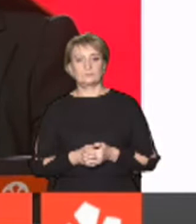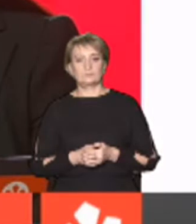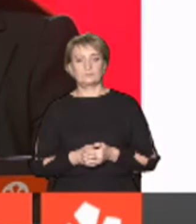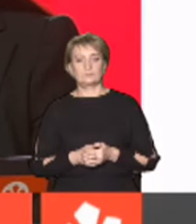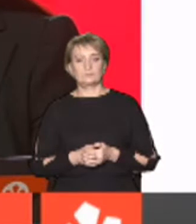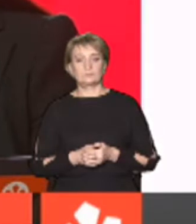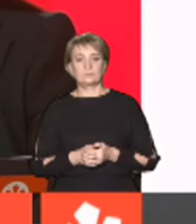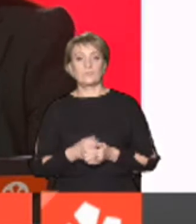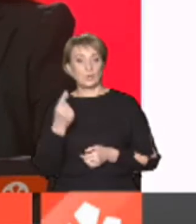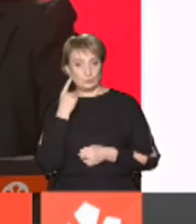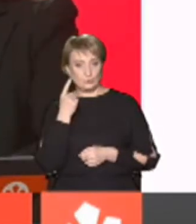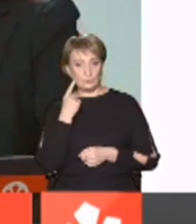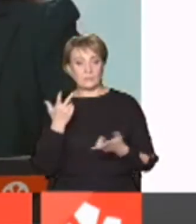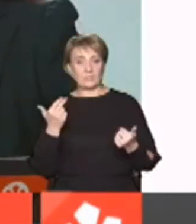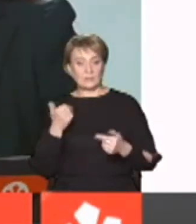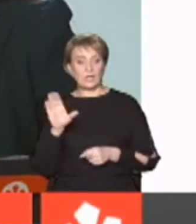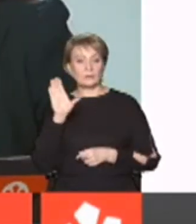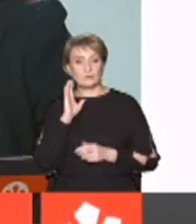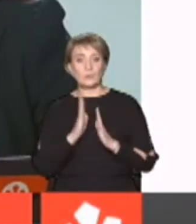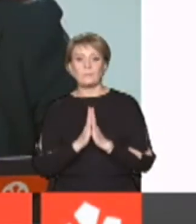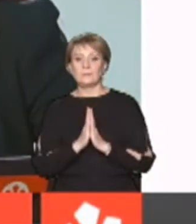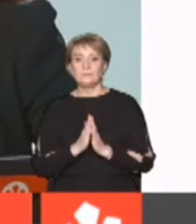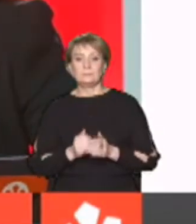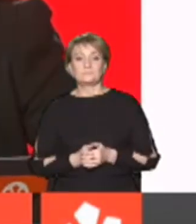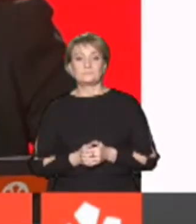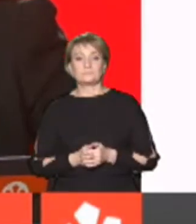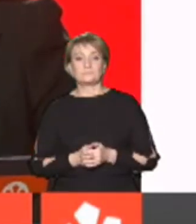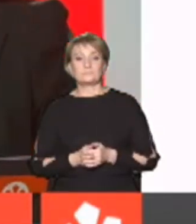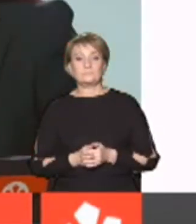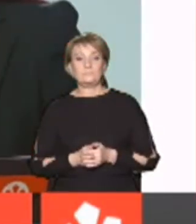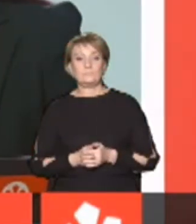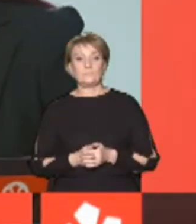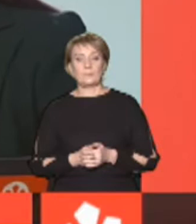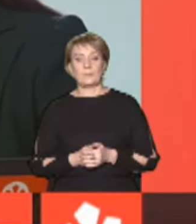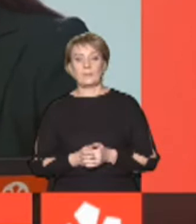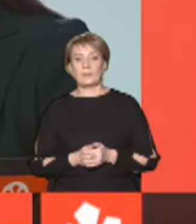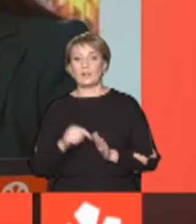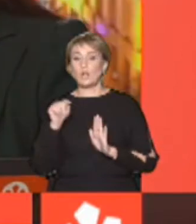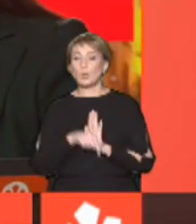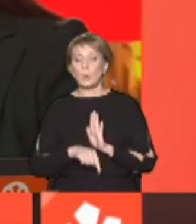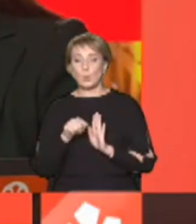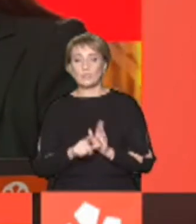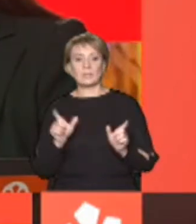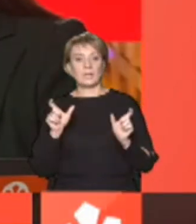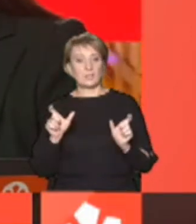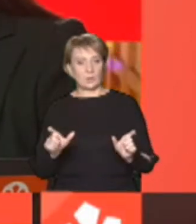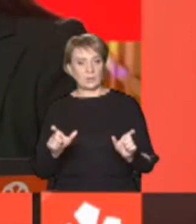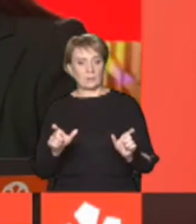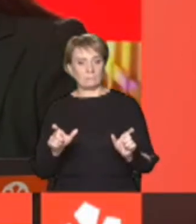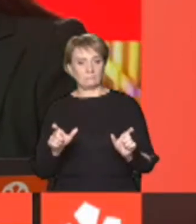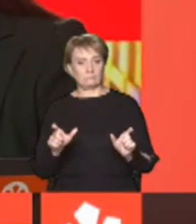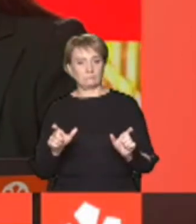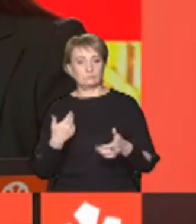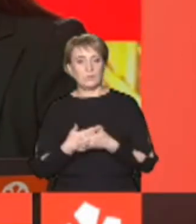Ви мене чуєте? Так, ми вас слухаємо, будь ласочка, ви прямо в ефірі. Дивіться, логіка локдауну полягає в тому, щоб